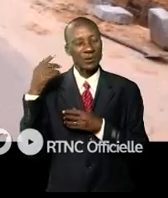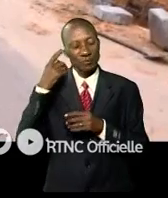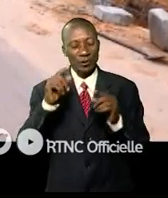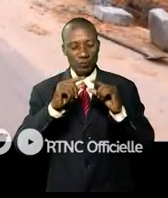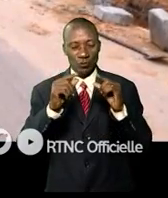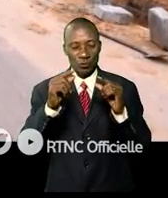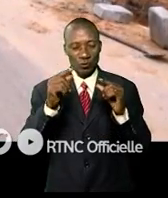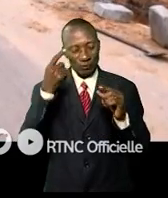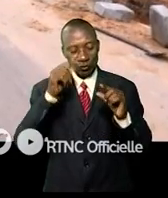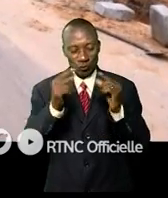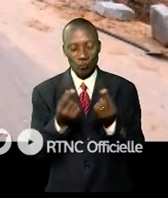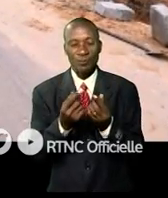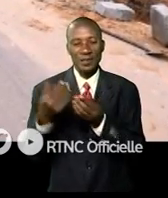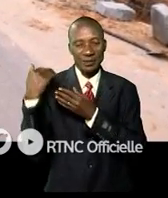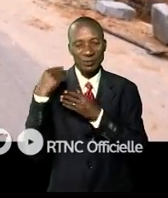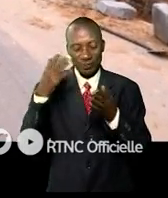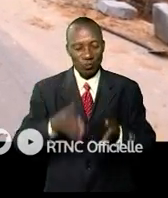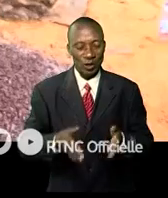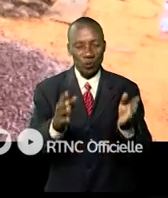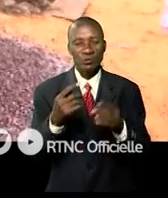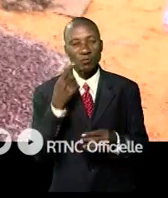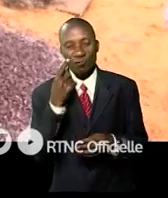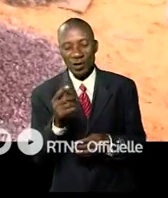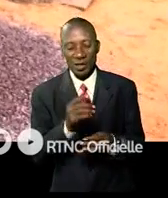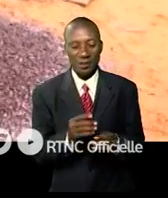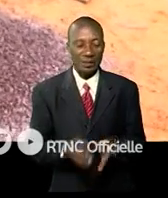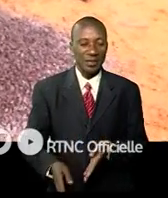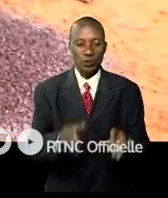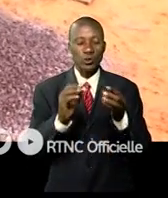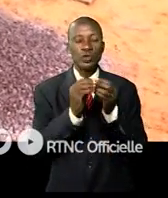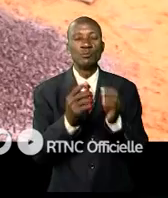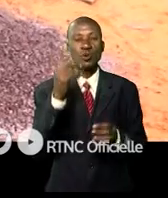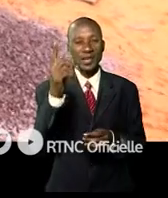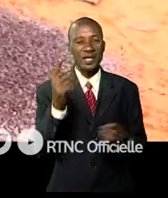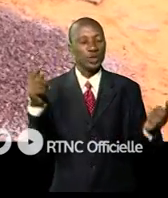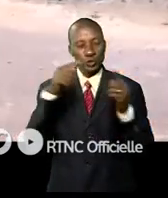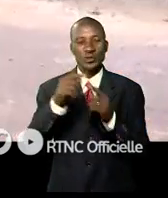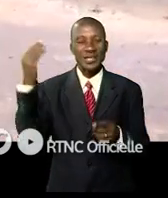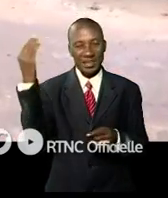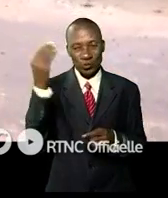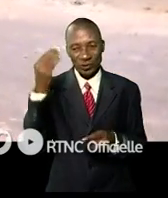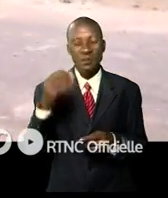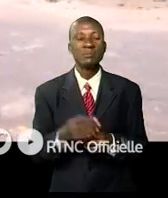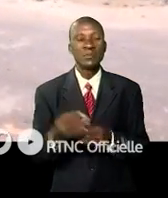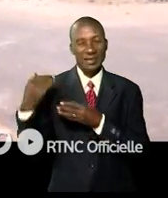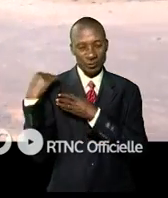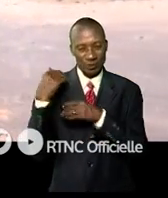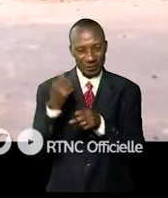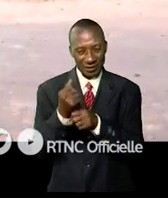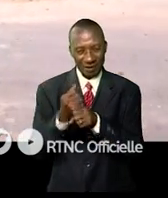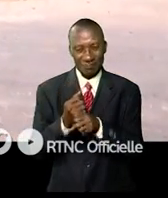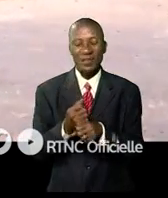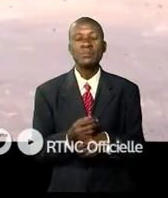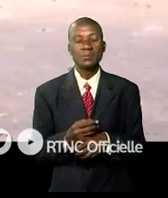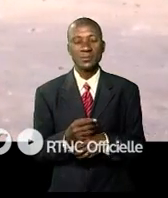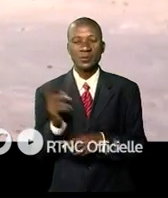route nationale numéro 1, de détecter rapidement là où les problèmes se posent afin d'agir vite et bien. À la descente de la rivière